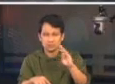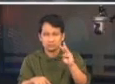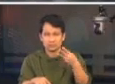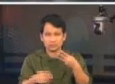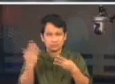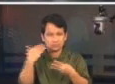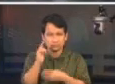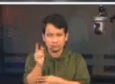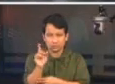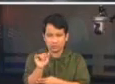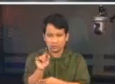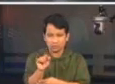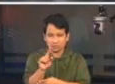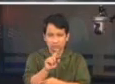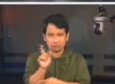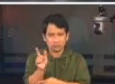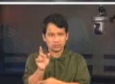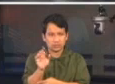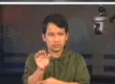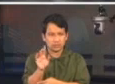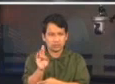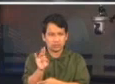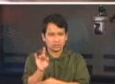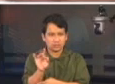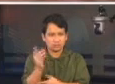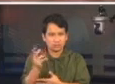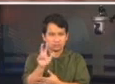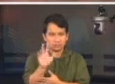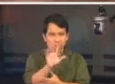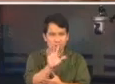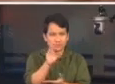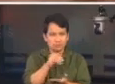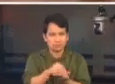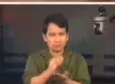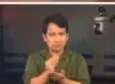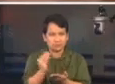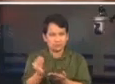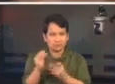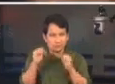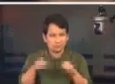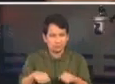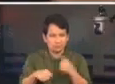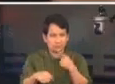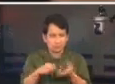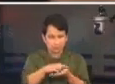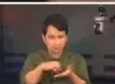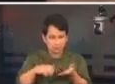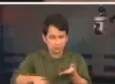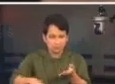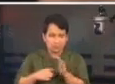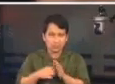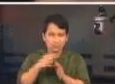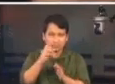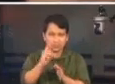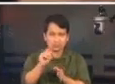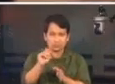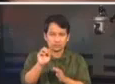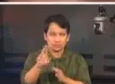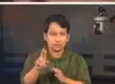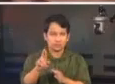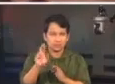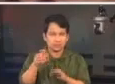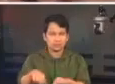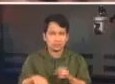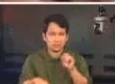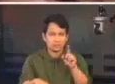2011 hanggang 2018. 35 billion pesos naman ang natapyas sa budget ng DOTR,